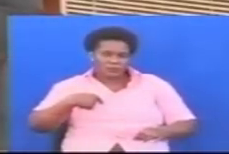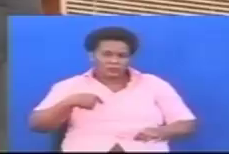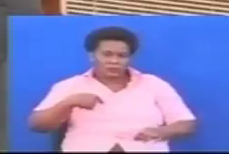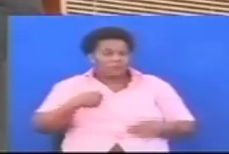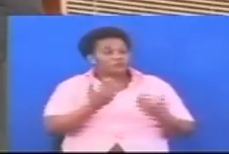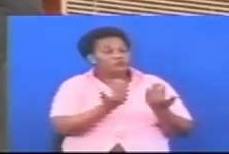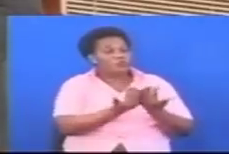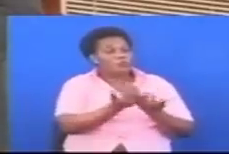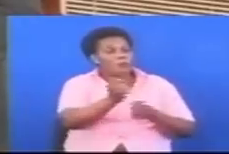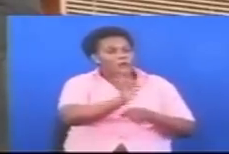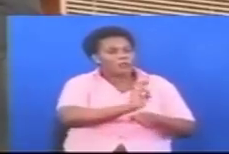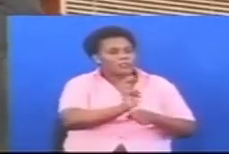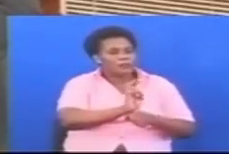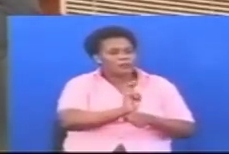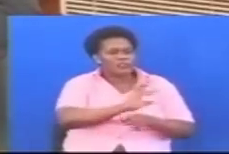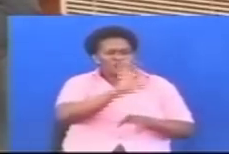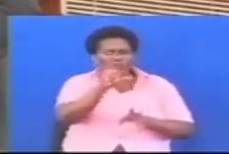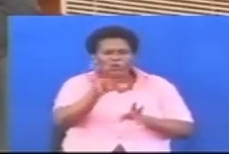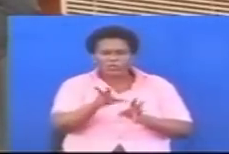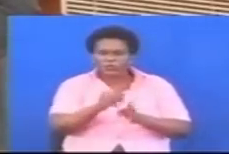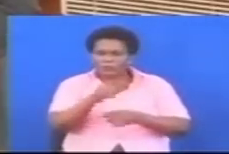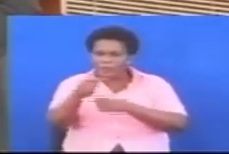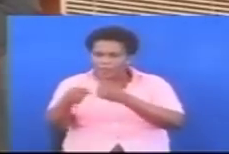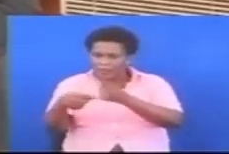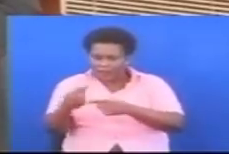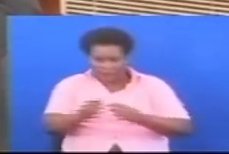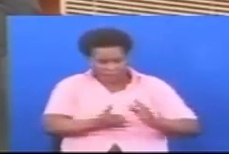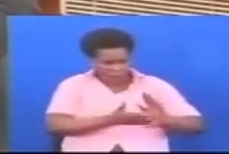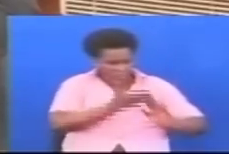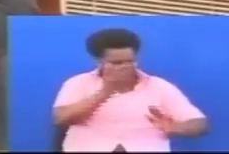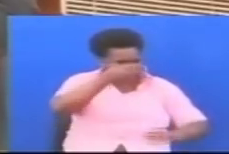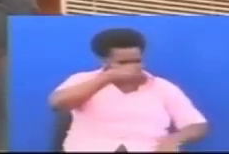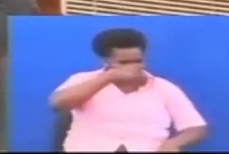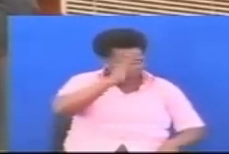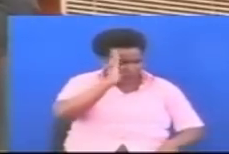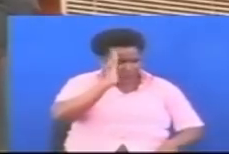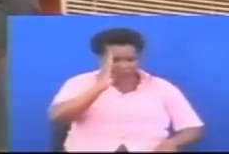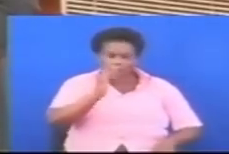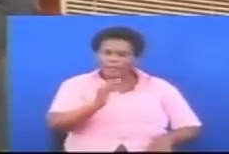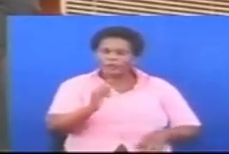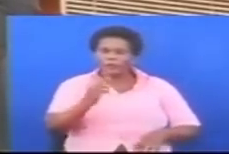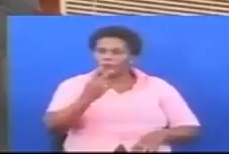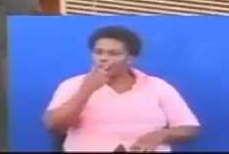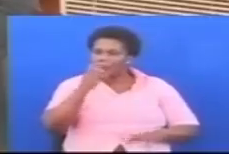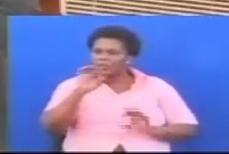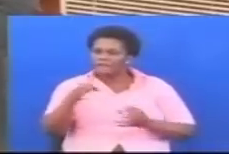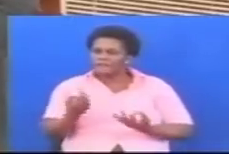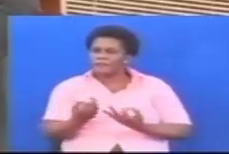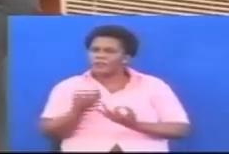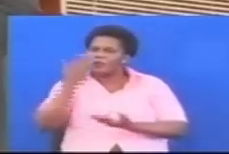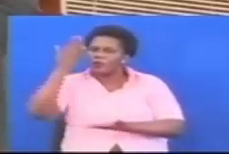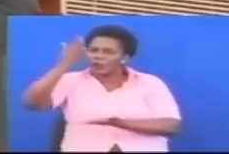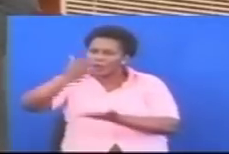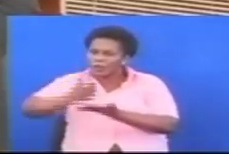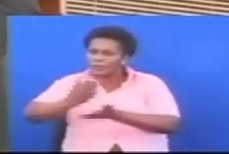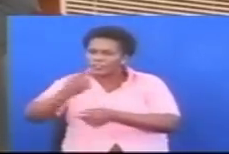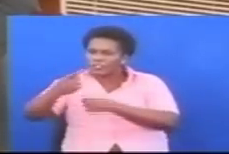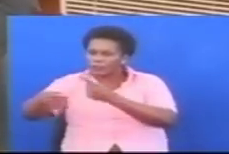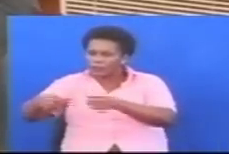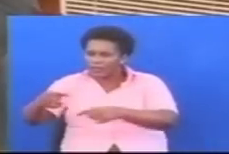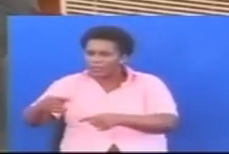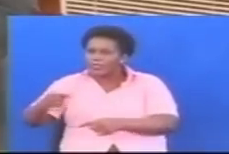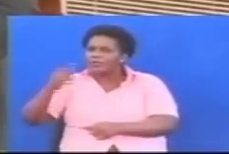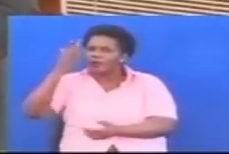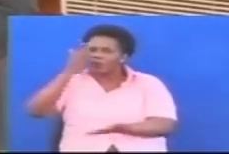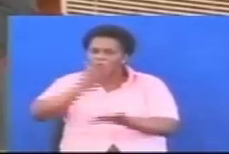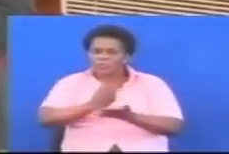wasimamizi wa miradi hiyo ikiwemo serikali kuhakikisha inakamilisha matumizi hayo ya maji na kuhakikisha wananchi wote wanaendelea kupata